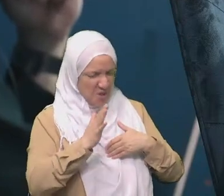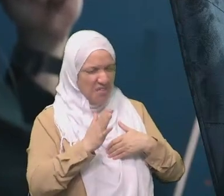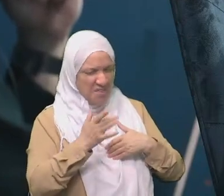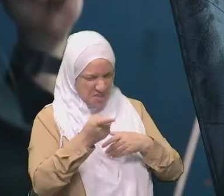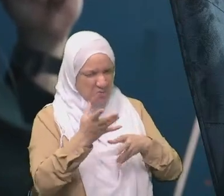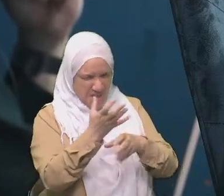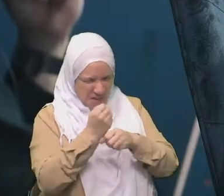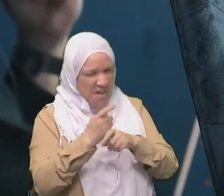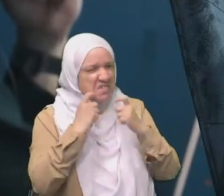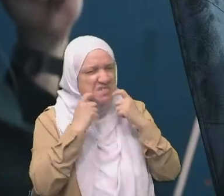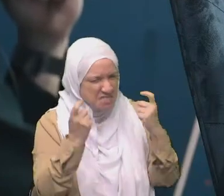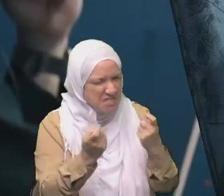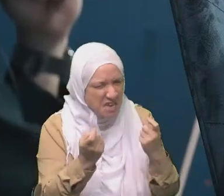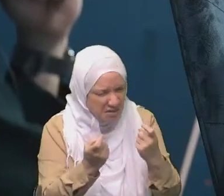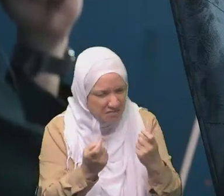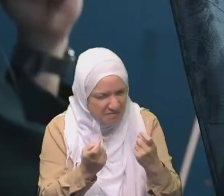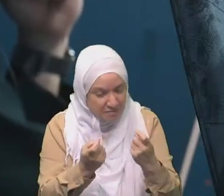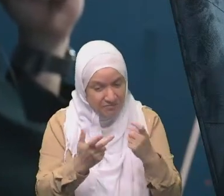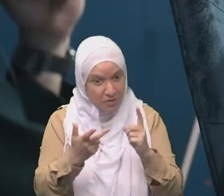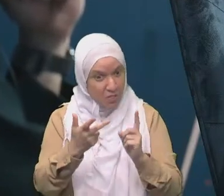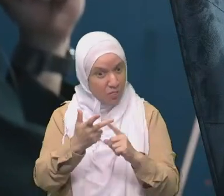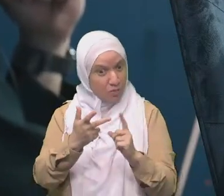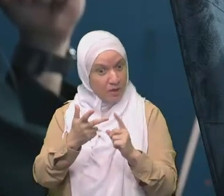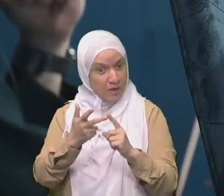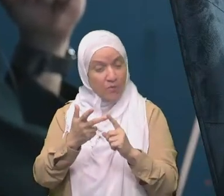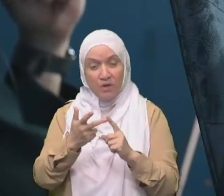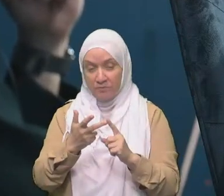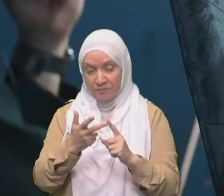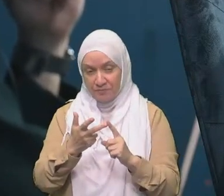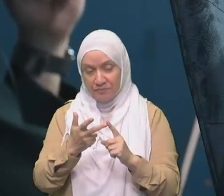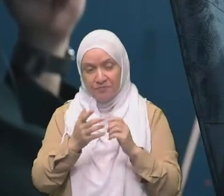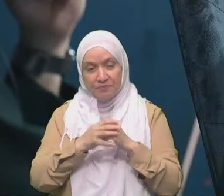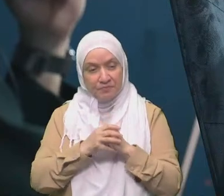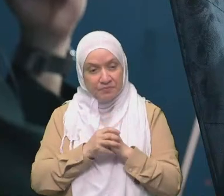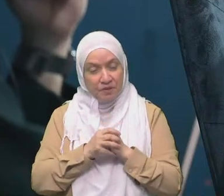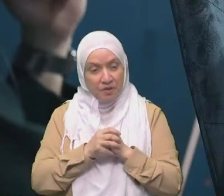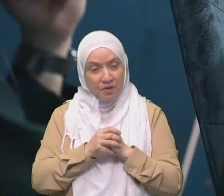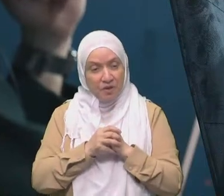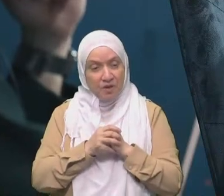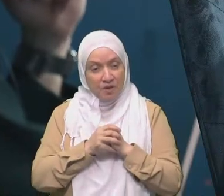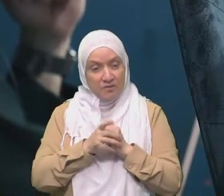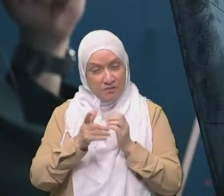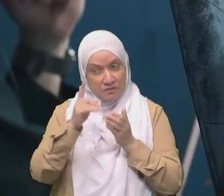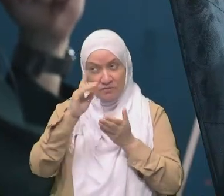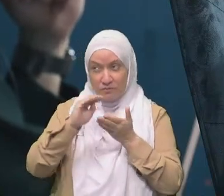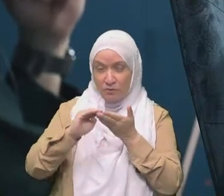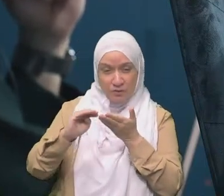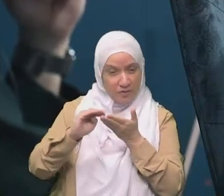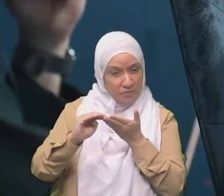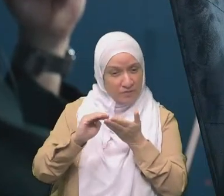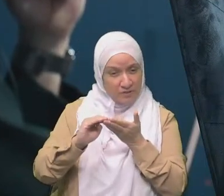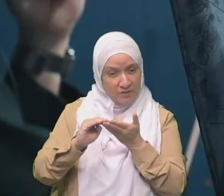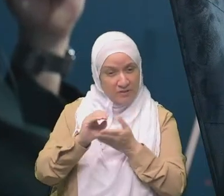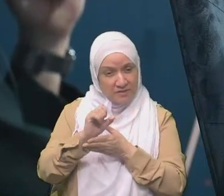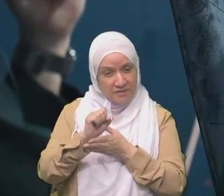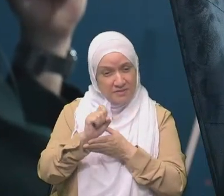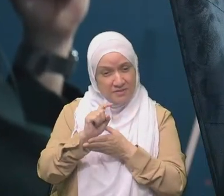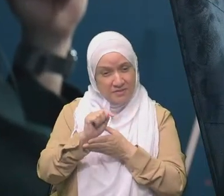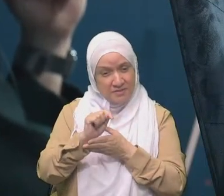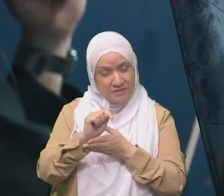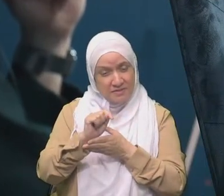تارة, making the lip service, which is saying astaghfirullah by tongue. Like many friends might tell you, yeah, just say astaghfirullah, it'll be fine, inshallah